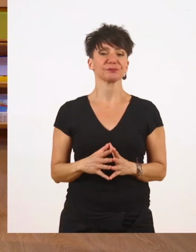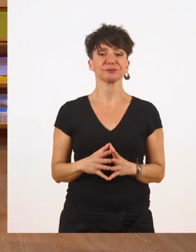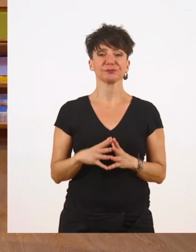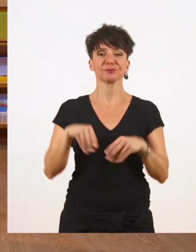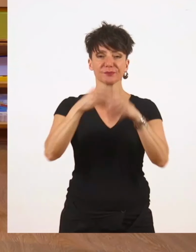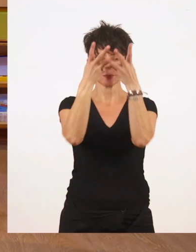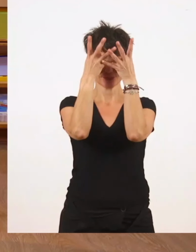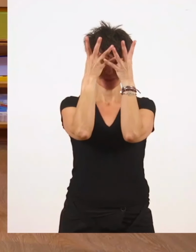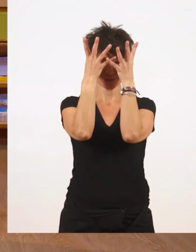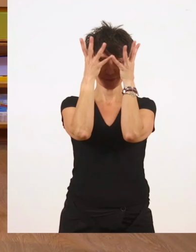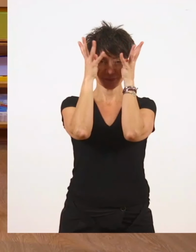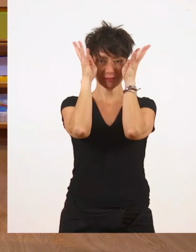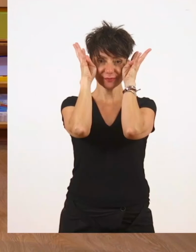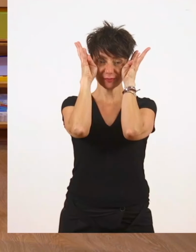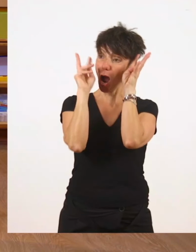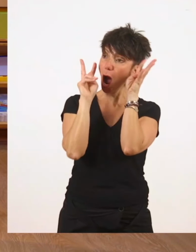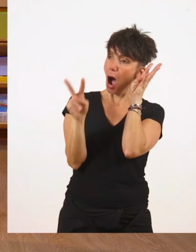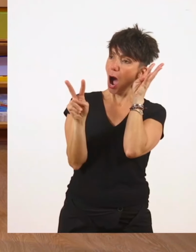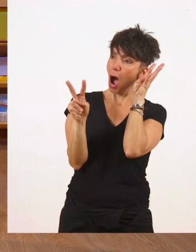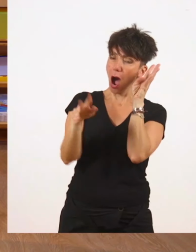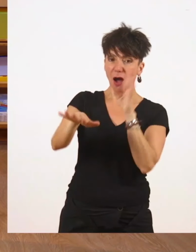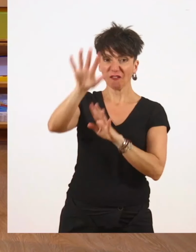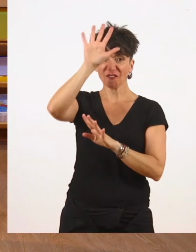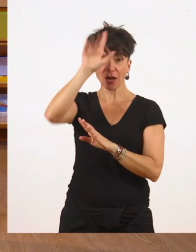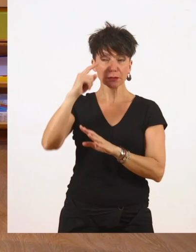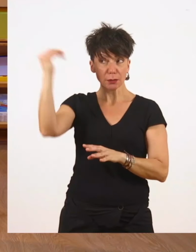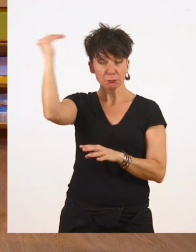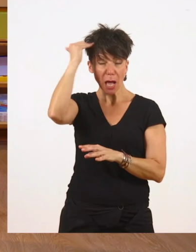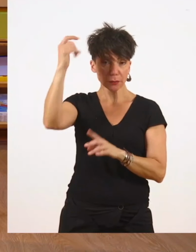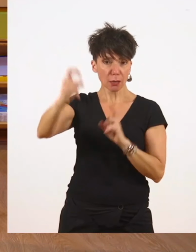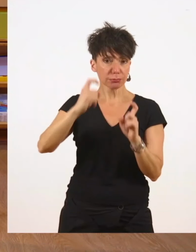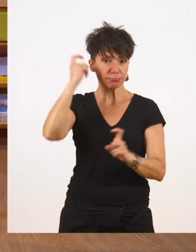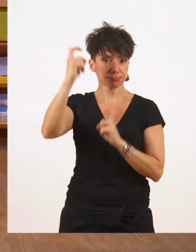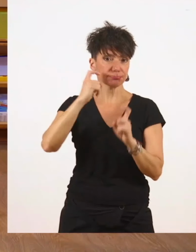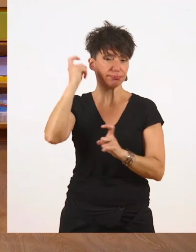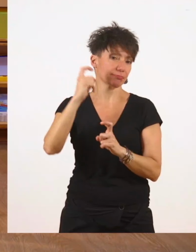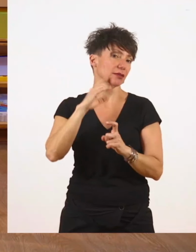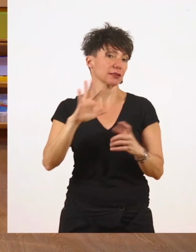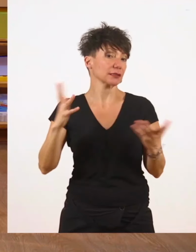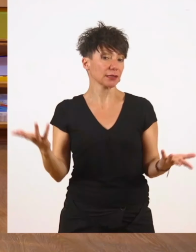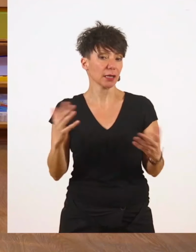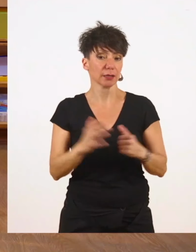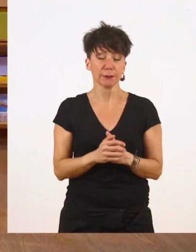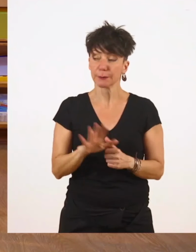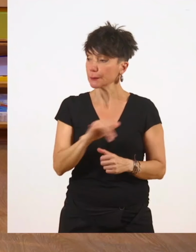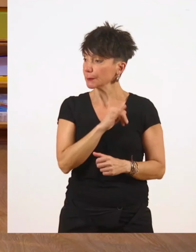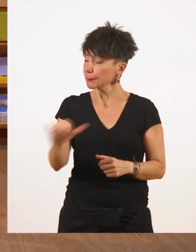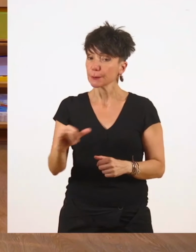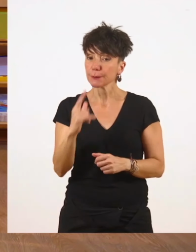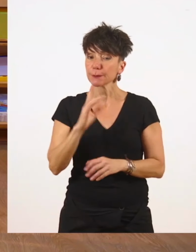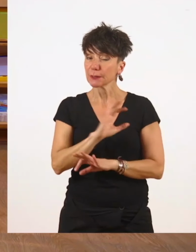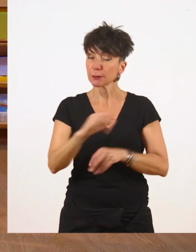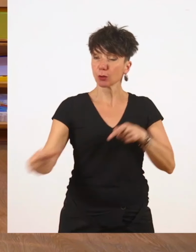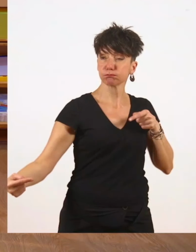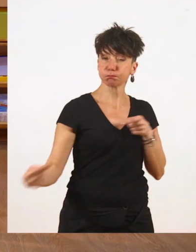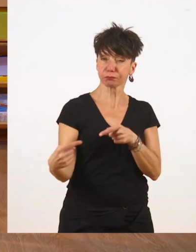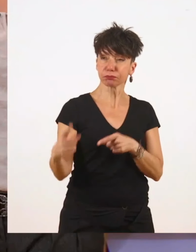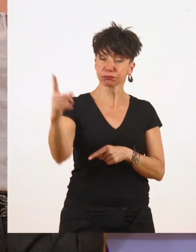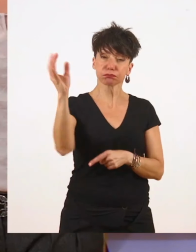Α, ένας βασιλιάς, τι να σκέφτεται άραγε. Δεν τον γλιτώνουμε τον πόλεμο με τη Γαλλία.